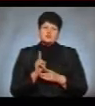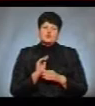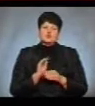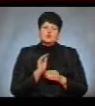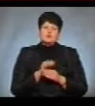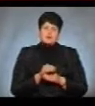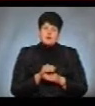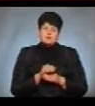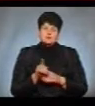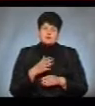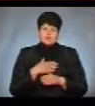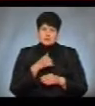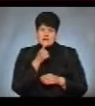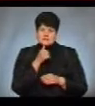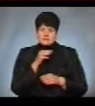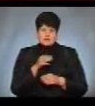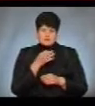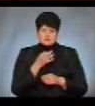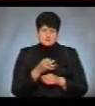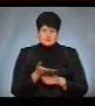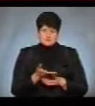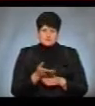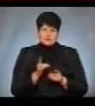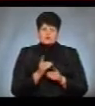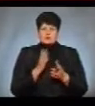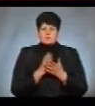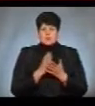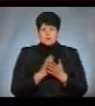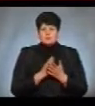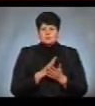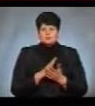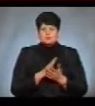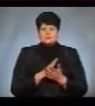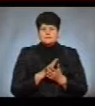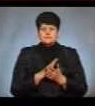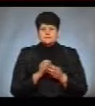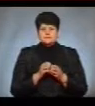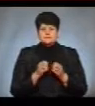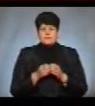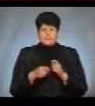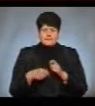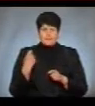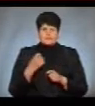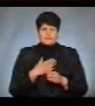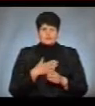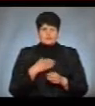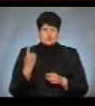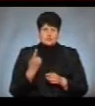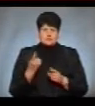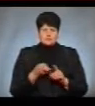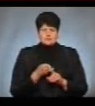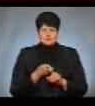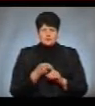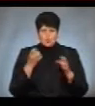що наш експерт не зазначив, що власне, мало так збитки суттєві для нашої області, якщо це стосується тим